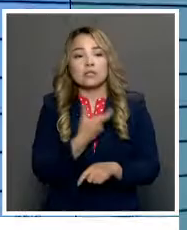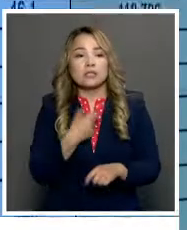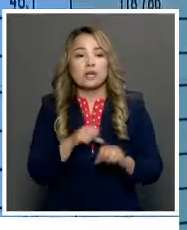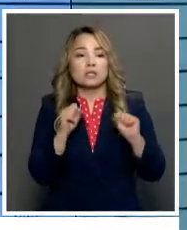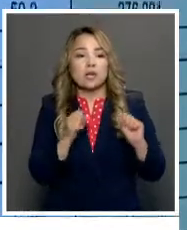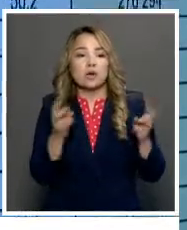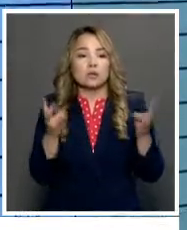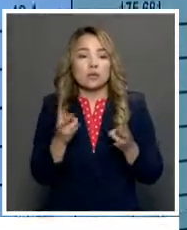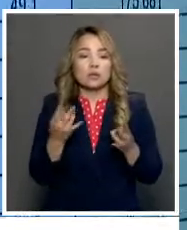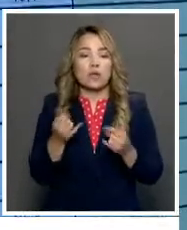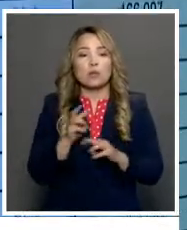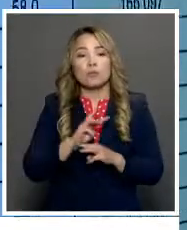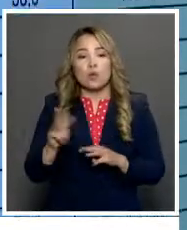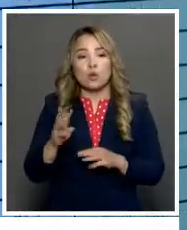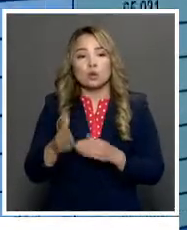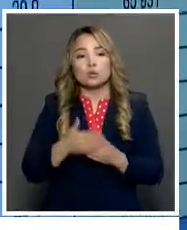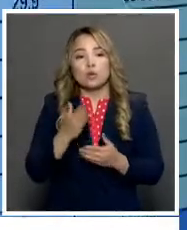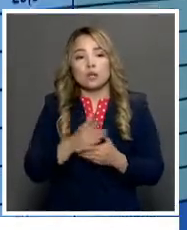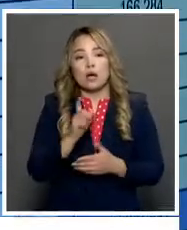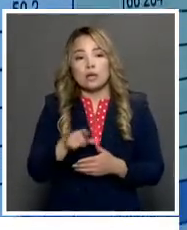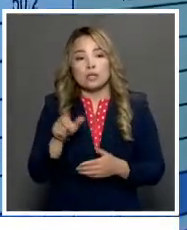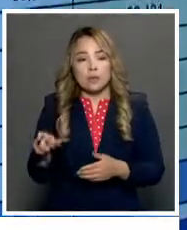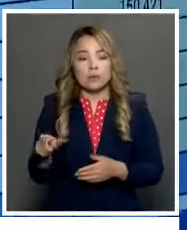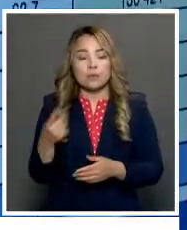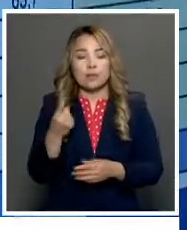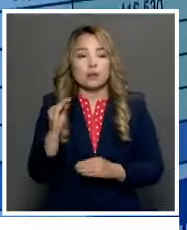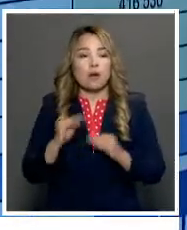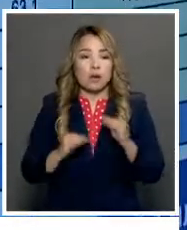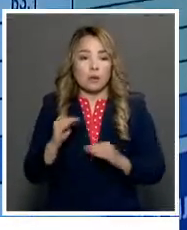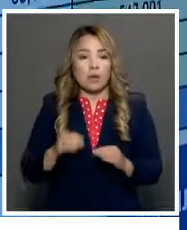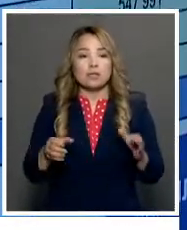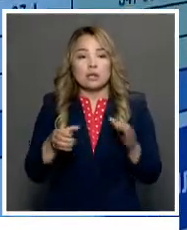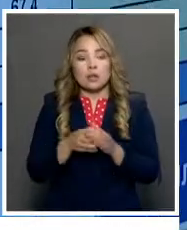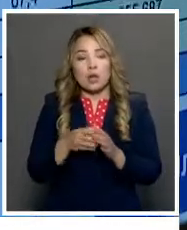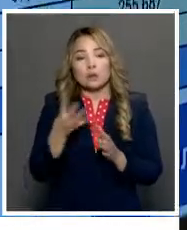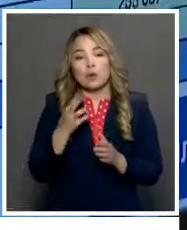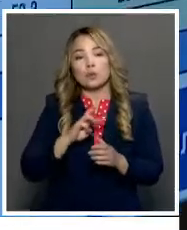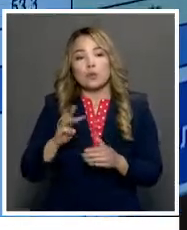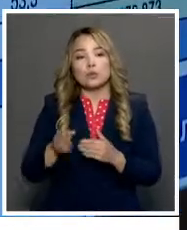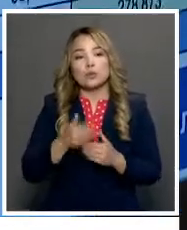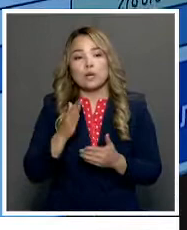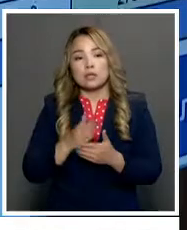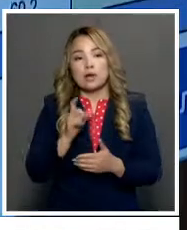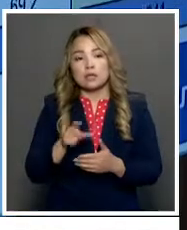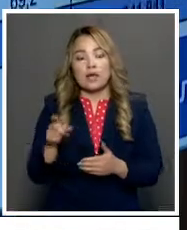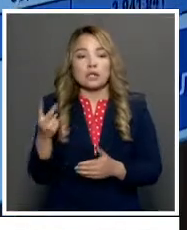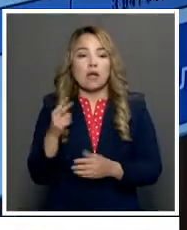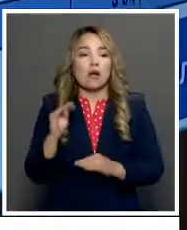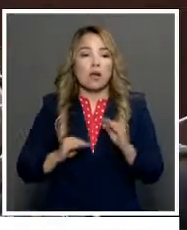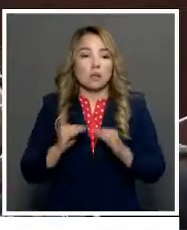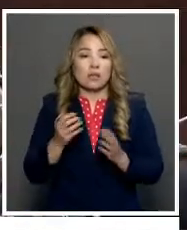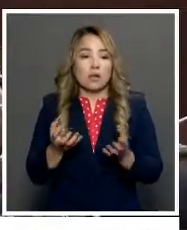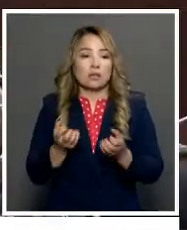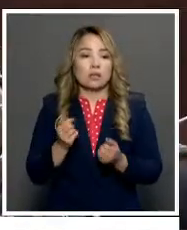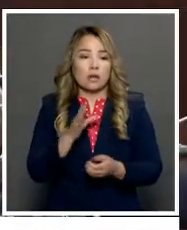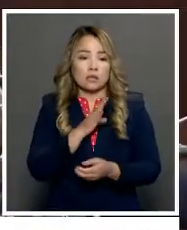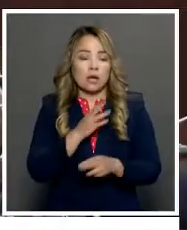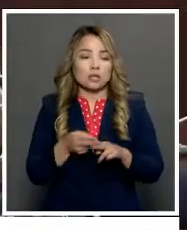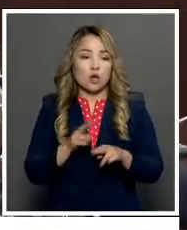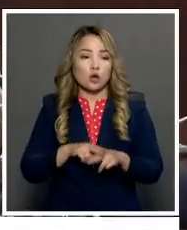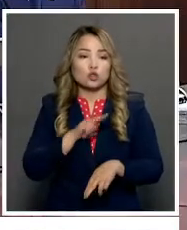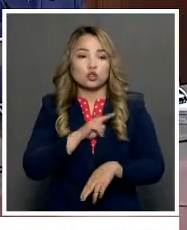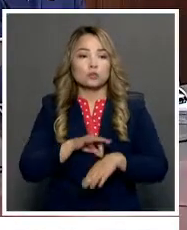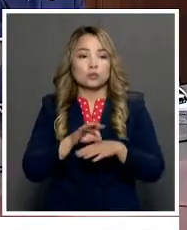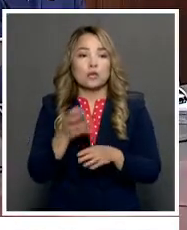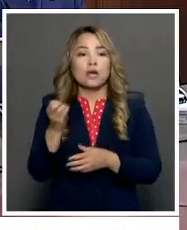5-5 миллионға жуық адам вакцинаның бірінші компонентінің және 4 миллионға жуық адам екінші компонентін алды. Бұл жұмысты